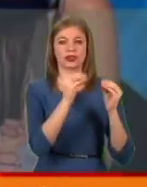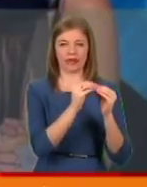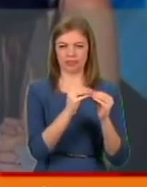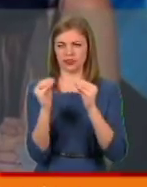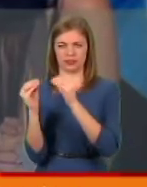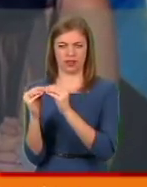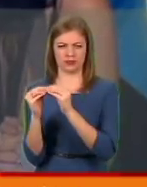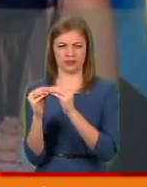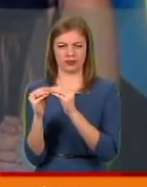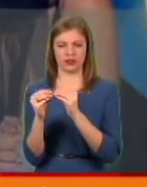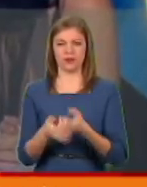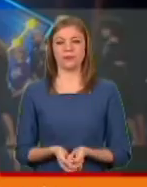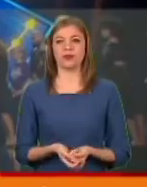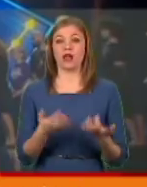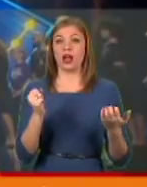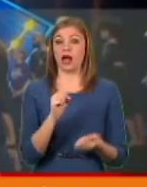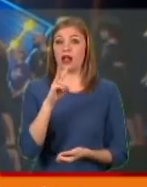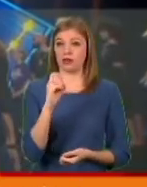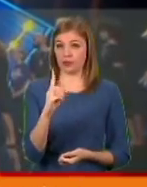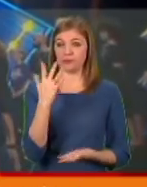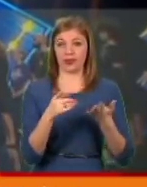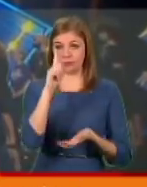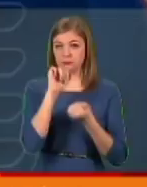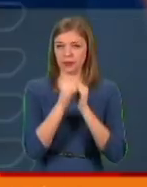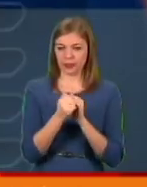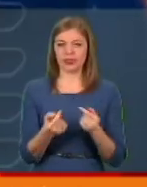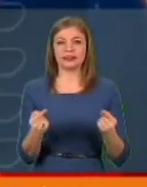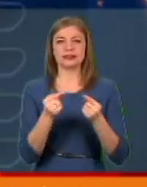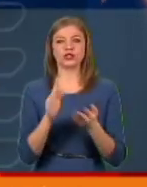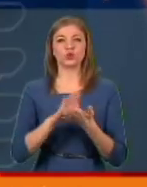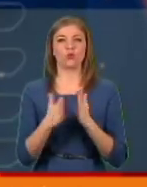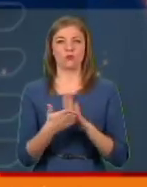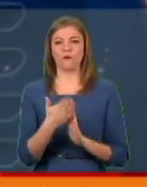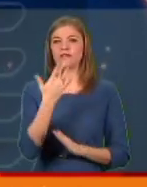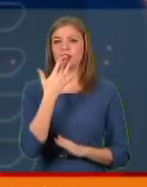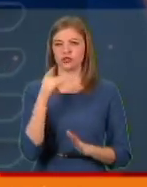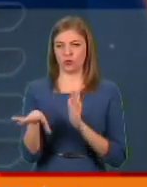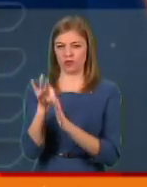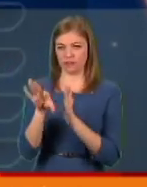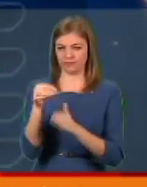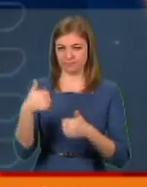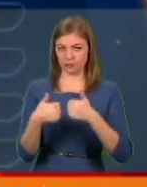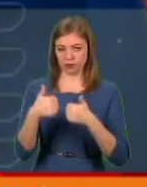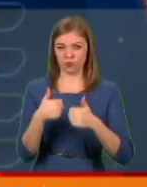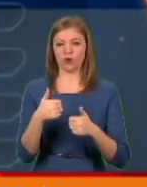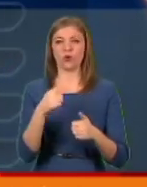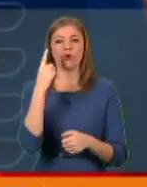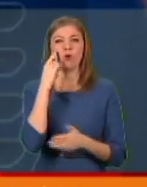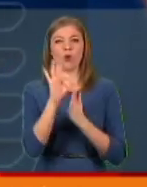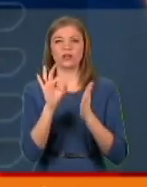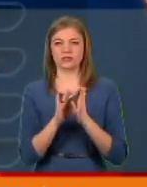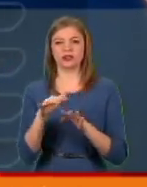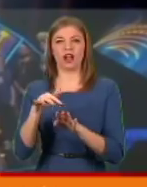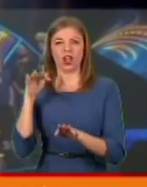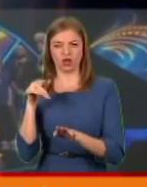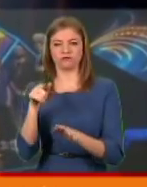Таяна, 10 Оторвальд. Але, як ви пам'ятаєте, згідно умов національного відбору, оцінка